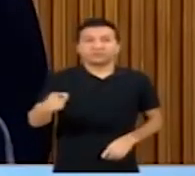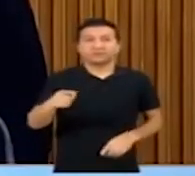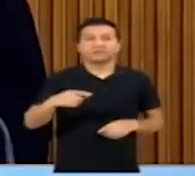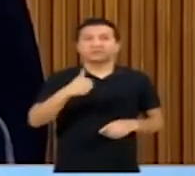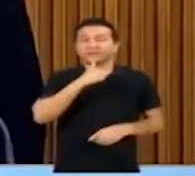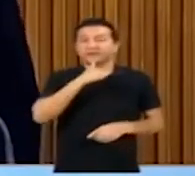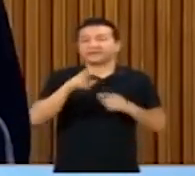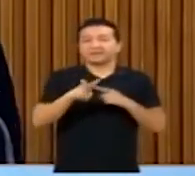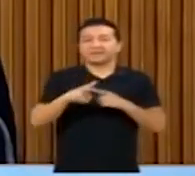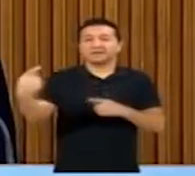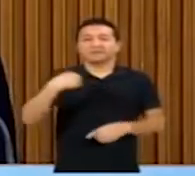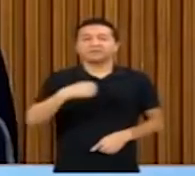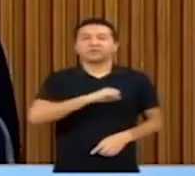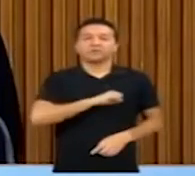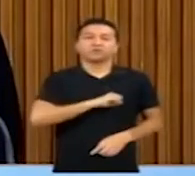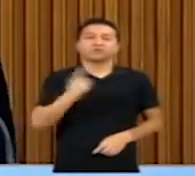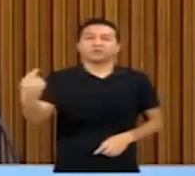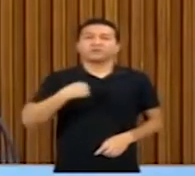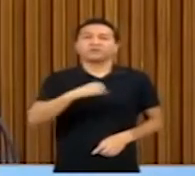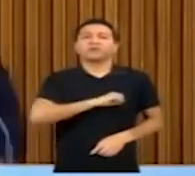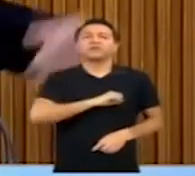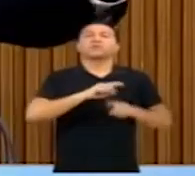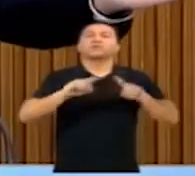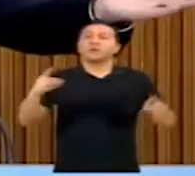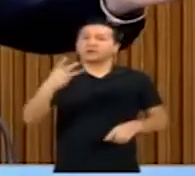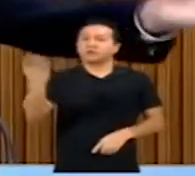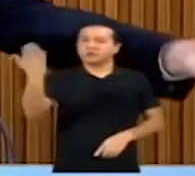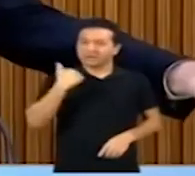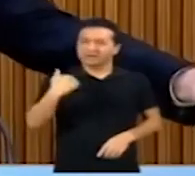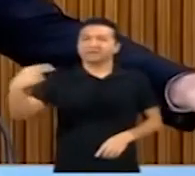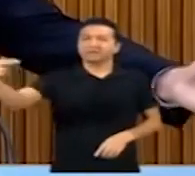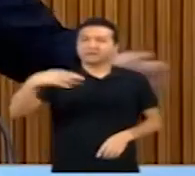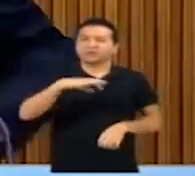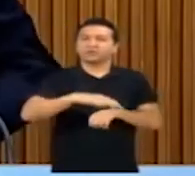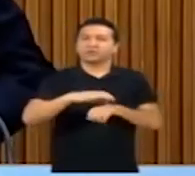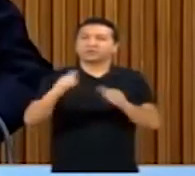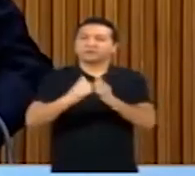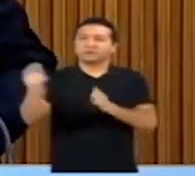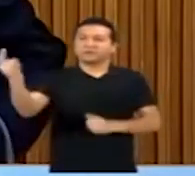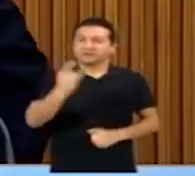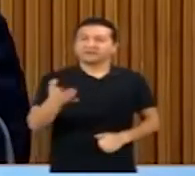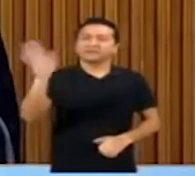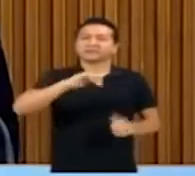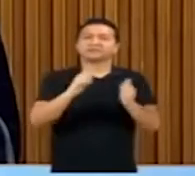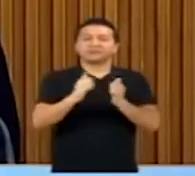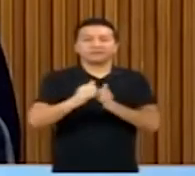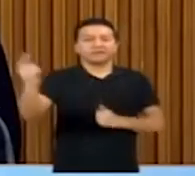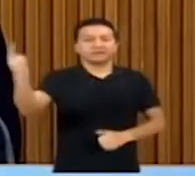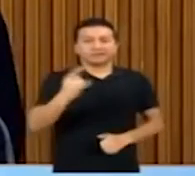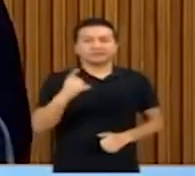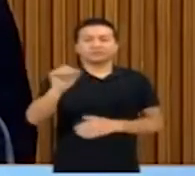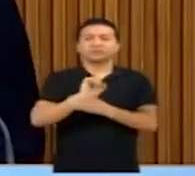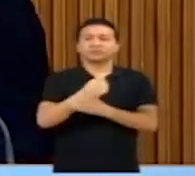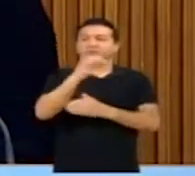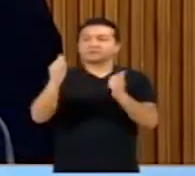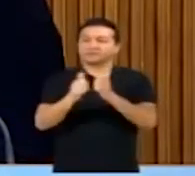dediğinden korkuyor. Korkma, korkma. Sevgili Erdoğan korkma. Gelirken doktorunu da yanına al, başkalarını da yanına al,